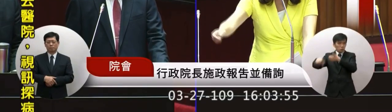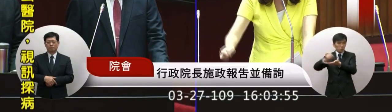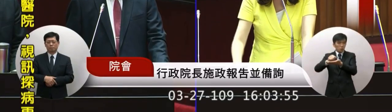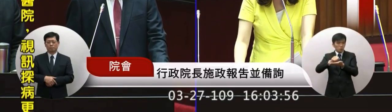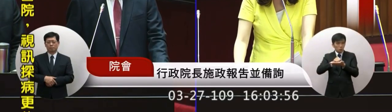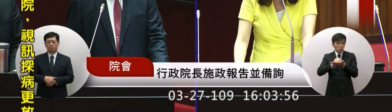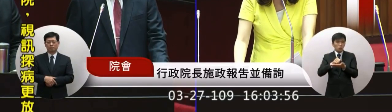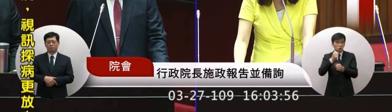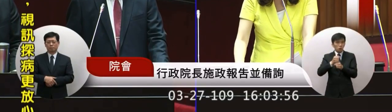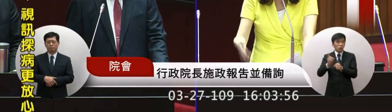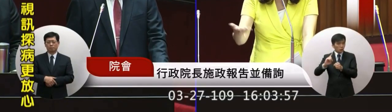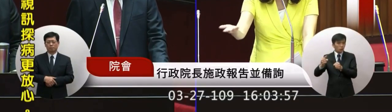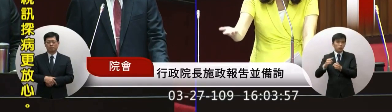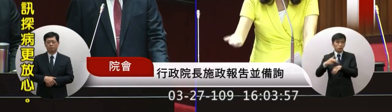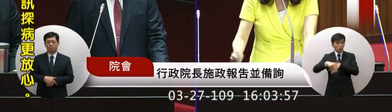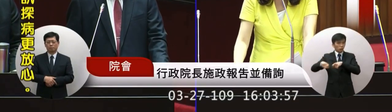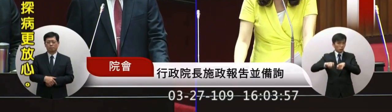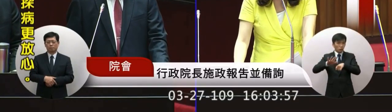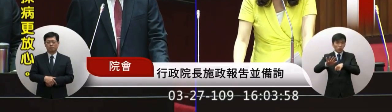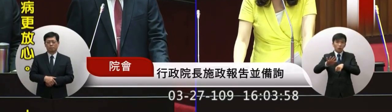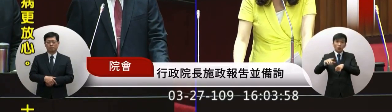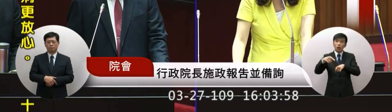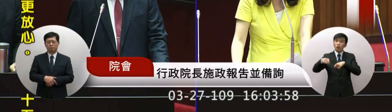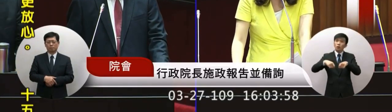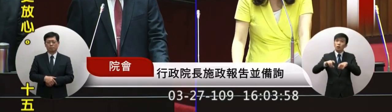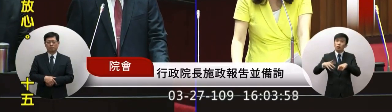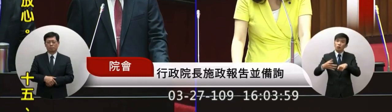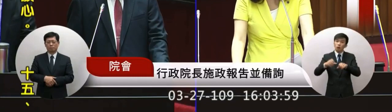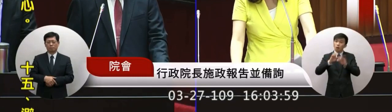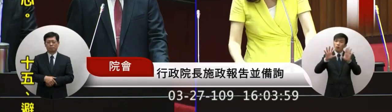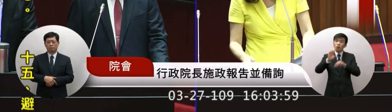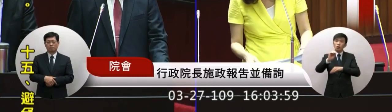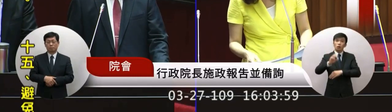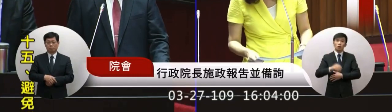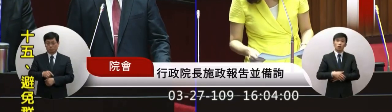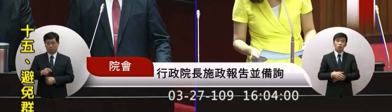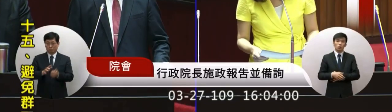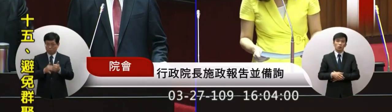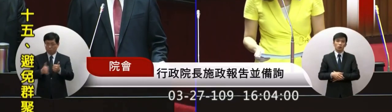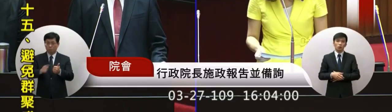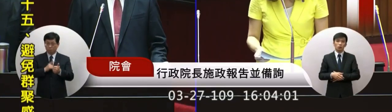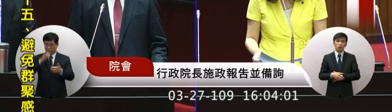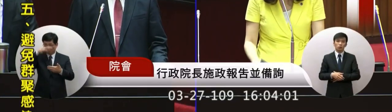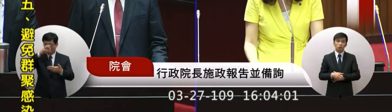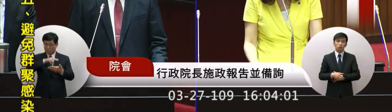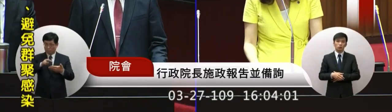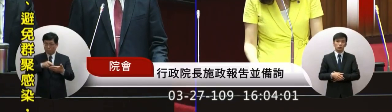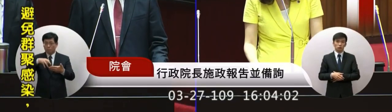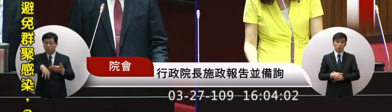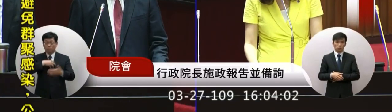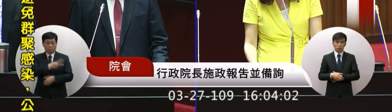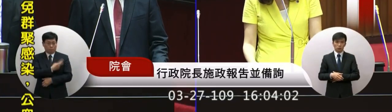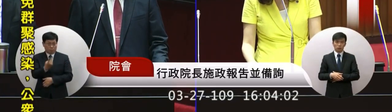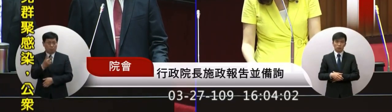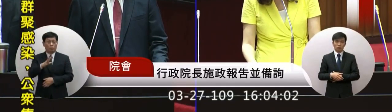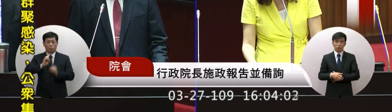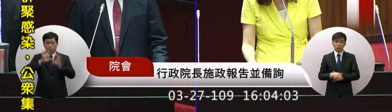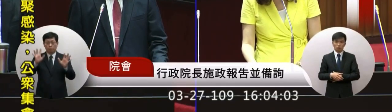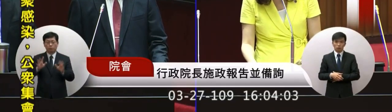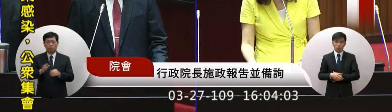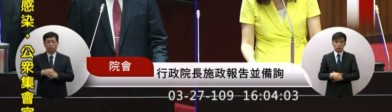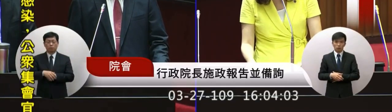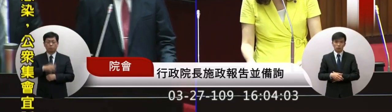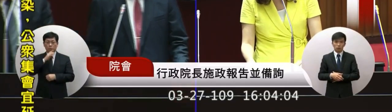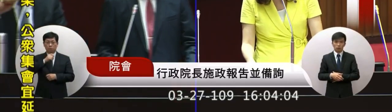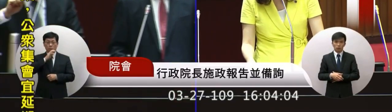用，各部会哪里做，啊，在哪里公布了没？ 那个委员，你有没有看到我们礼拜二公布的